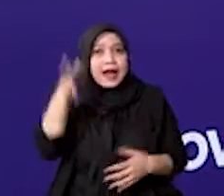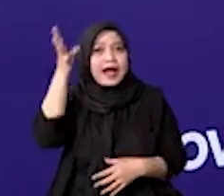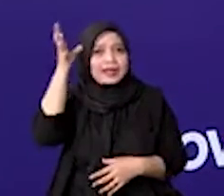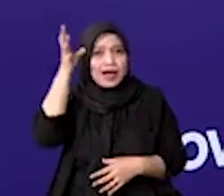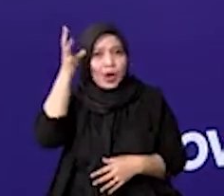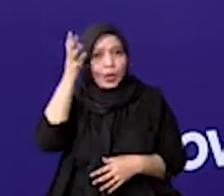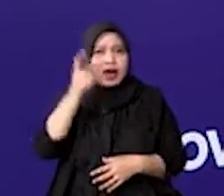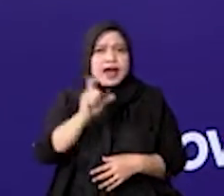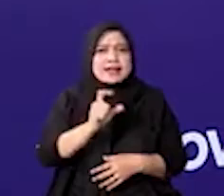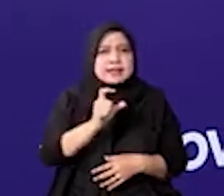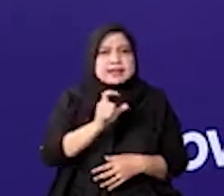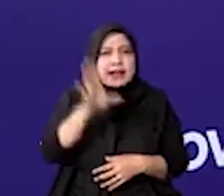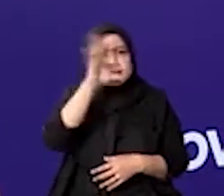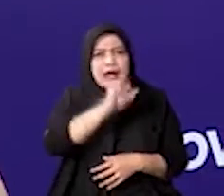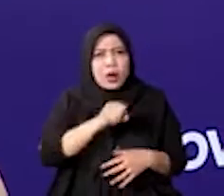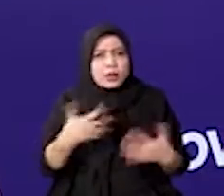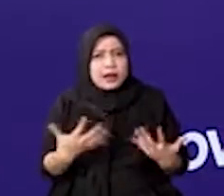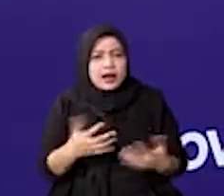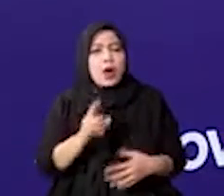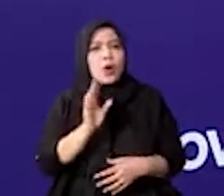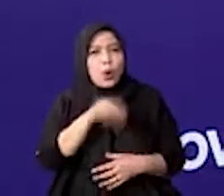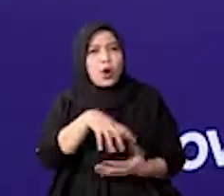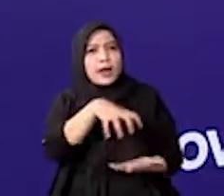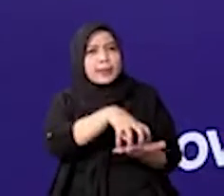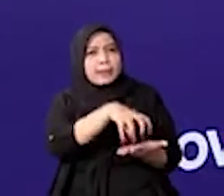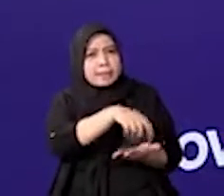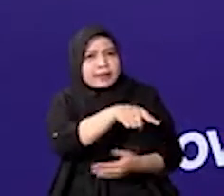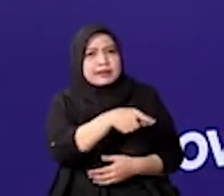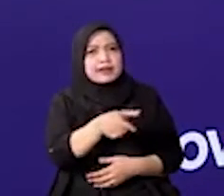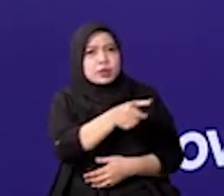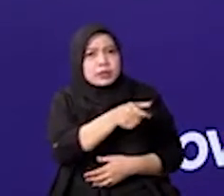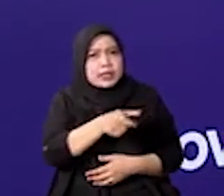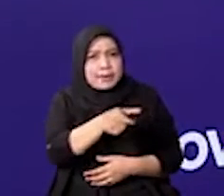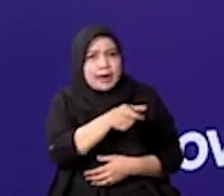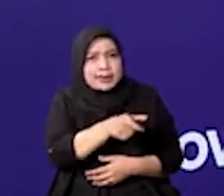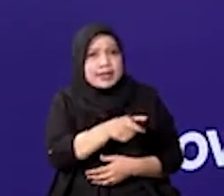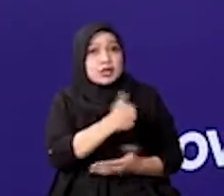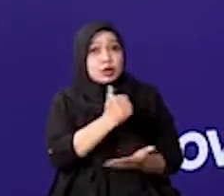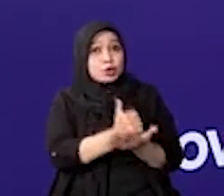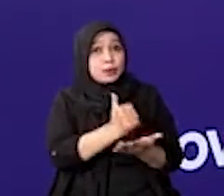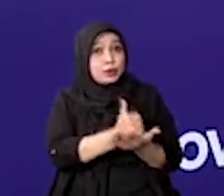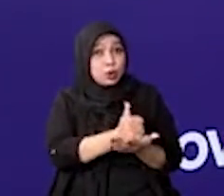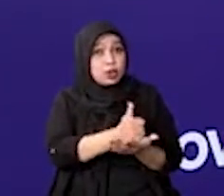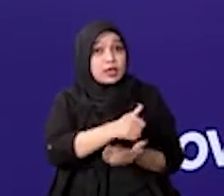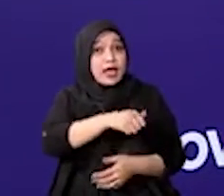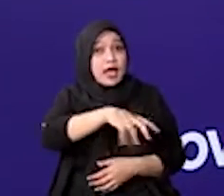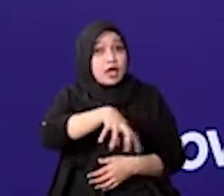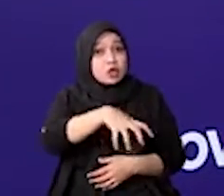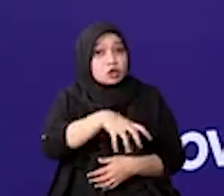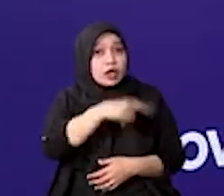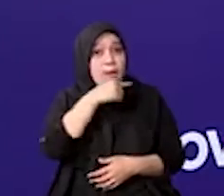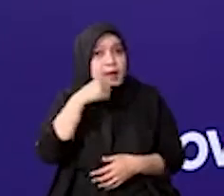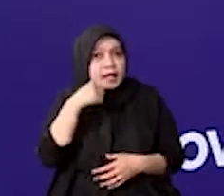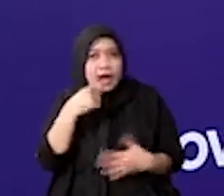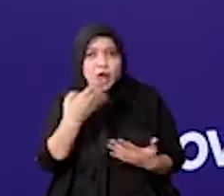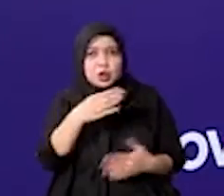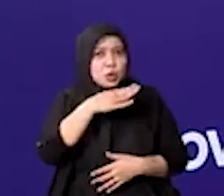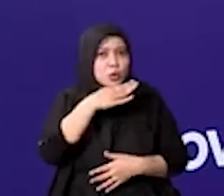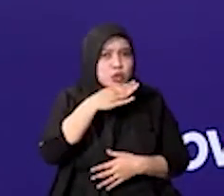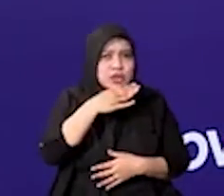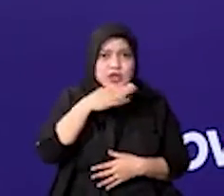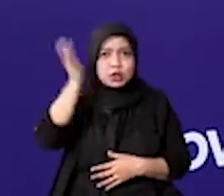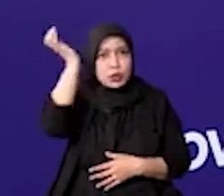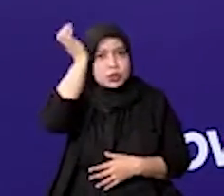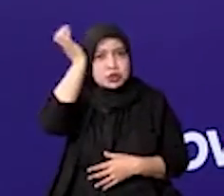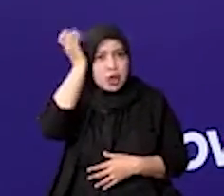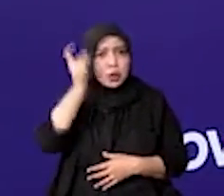mengantisipasi bahwa Wah ini Kecamatan ini atau wilayah ini sebenarnya masuk dalam zona merah kuning atau hijau iya ya kalau